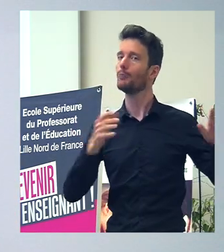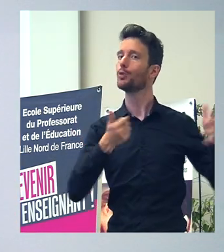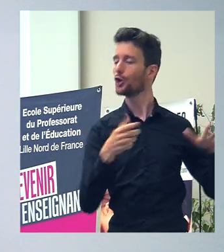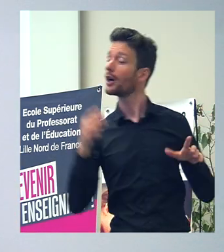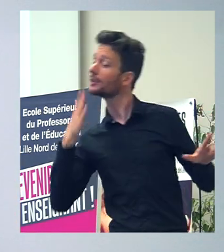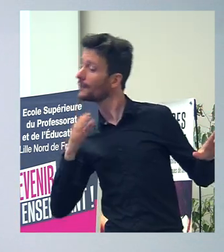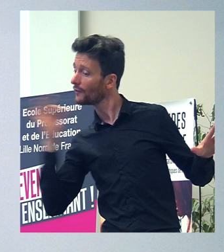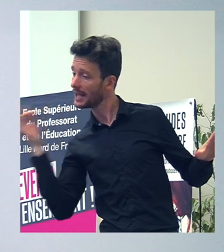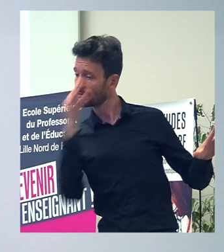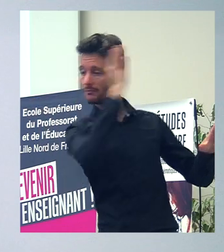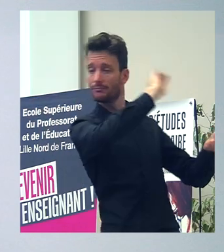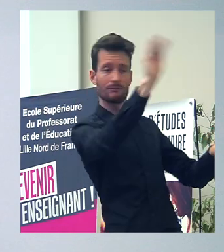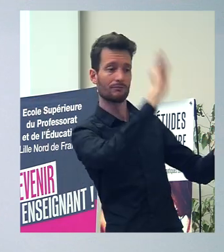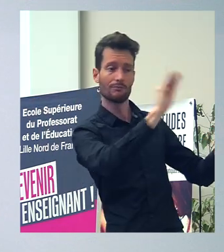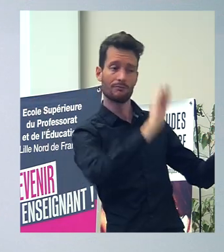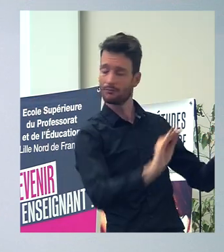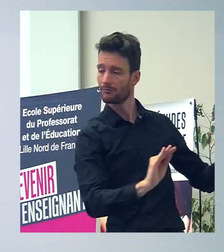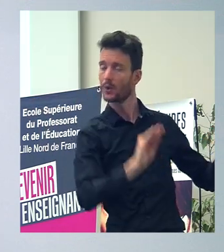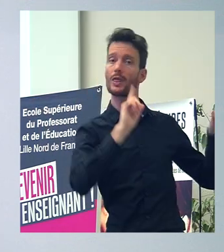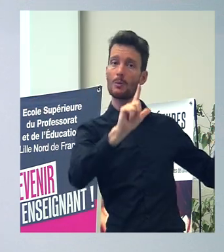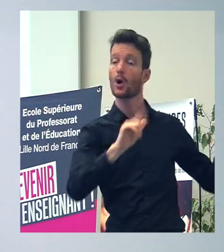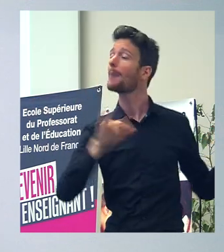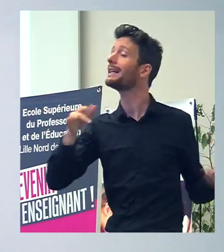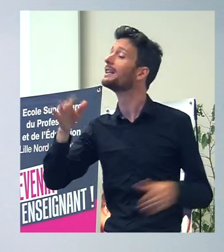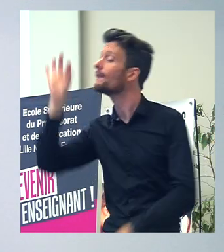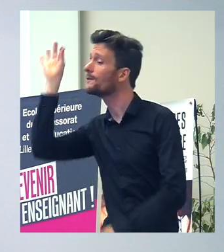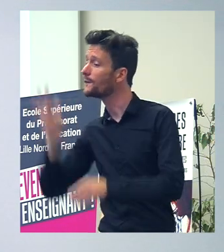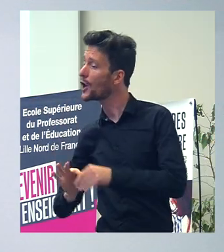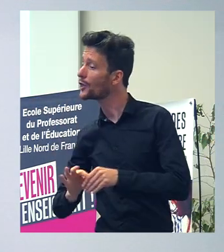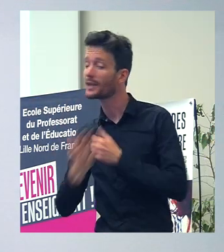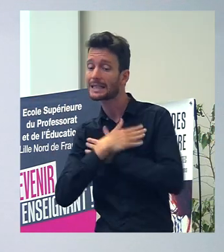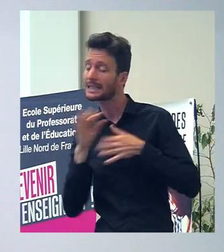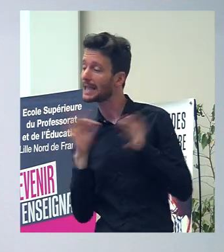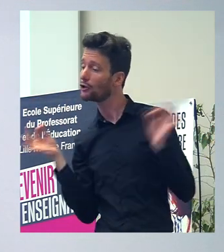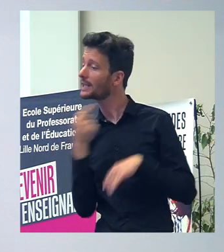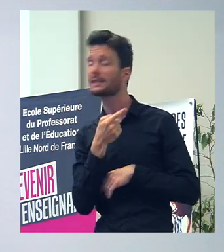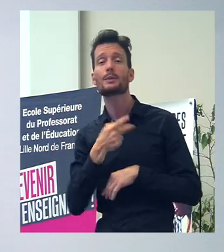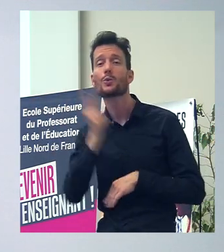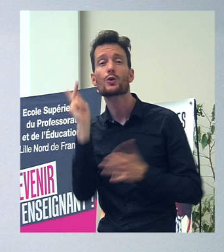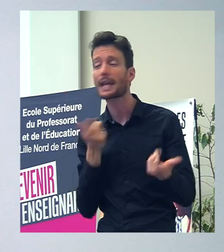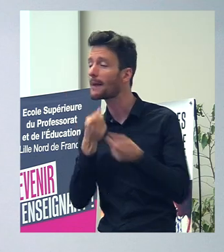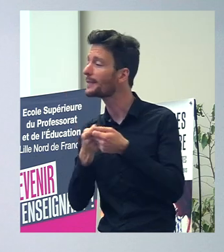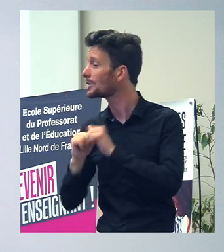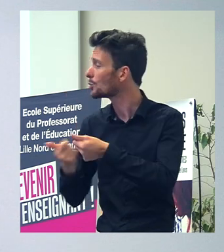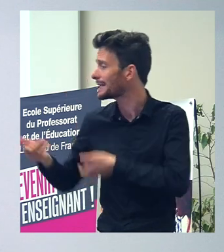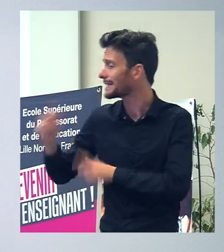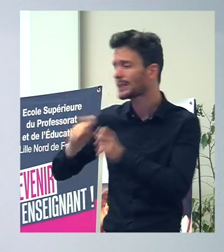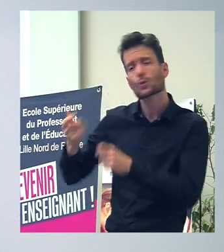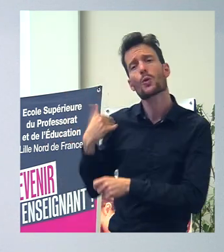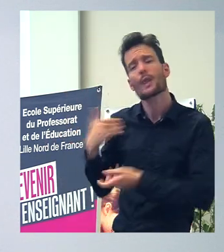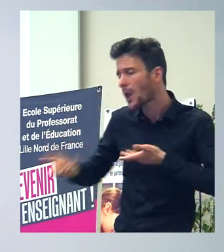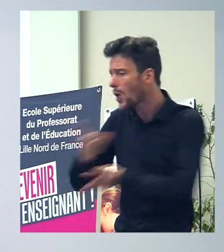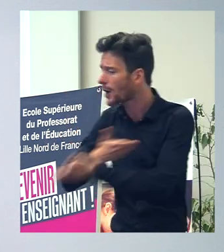tableau et puis on va voter tous ensemble pour la sagesse qui va traduire le mieux notre réflexion et notre discussion